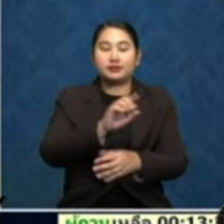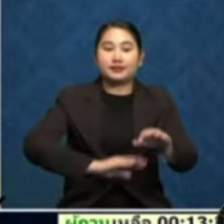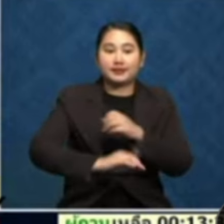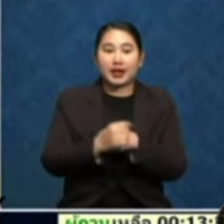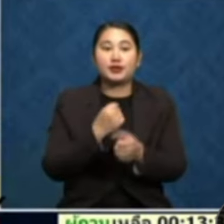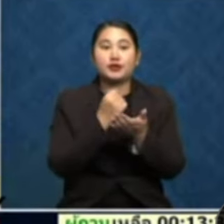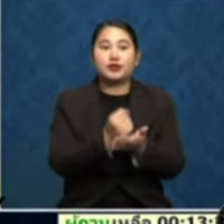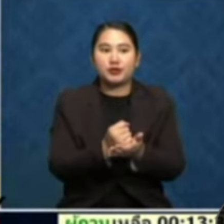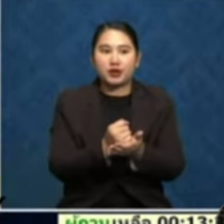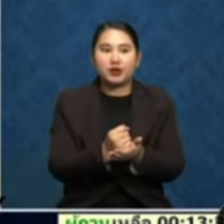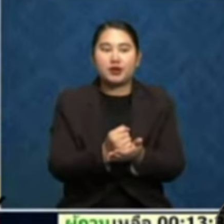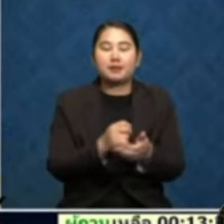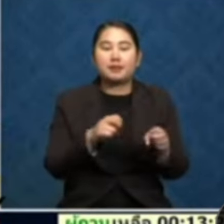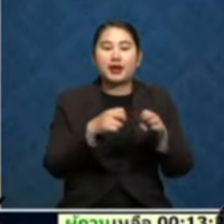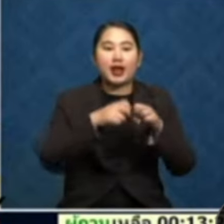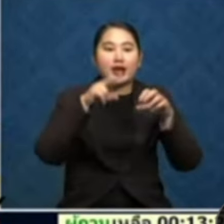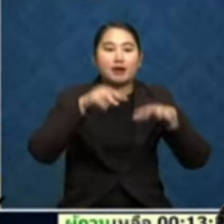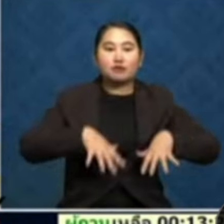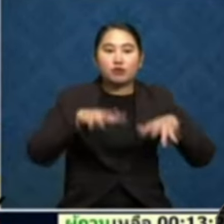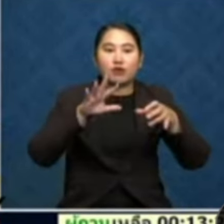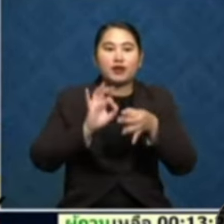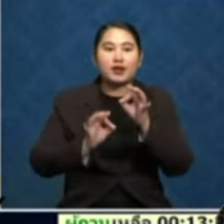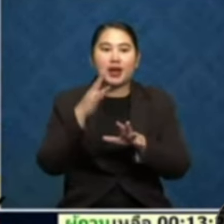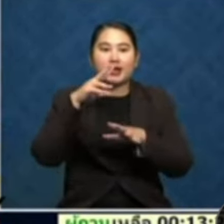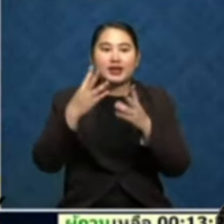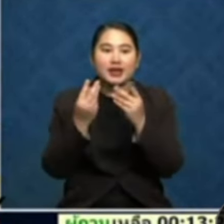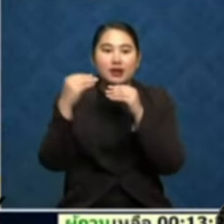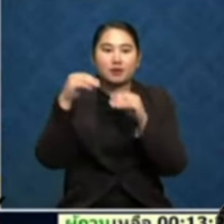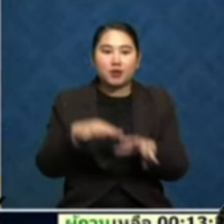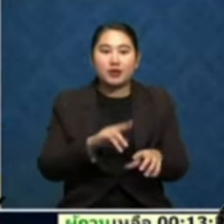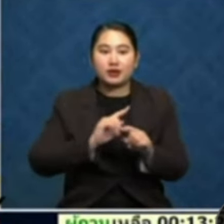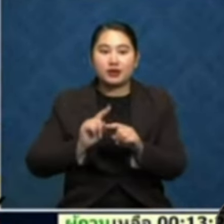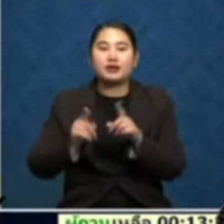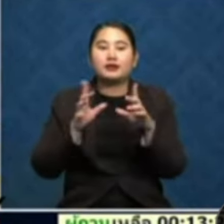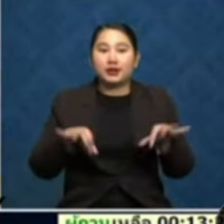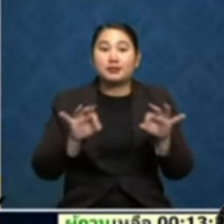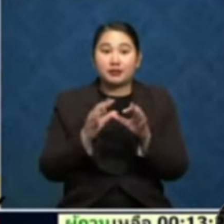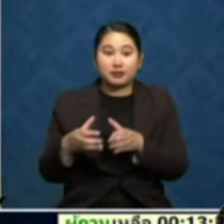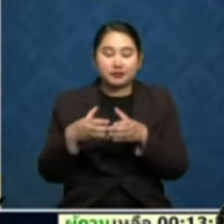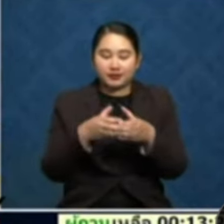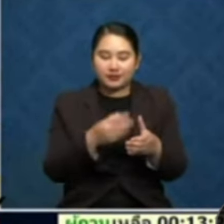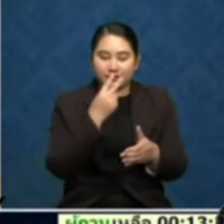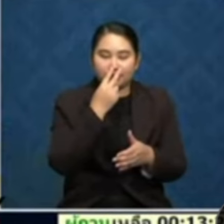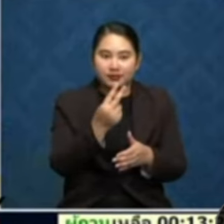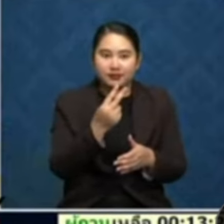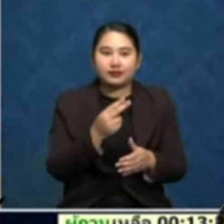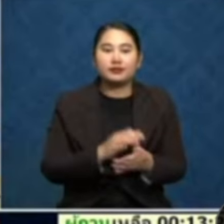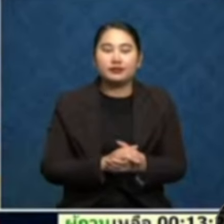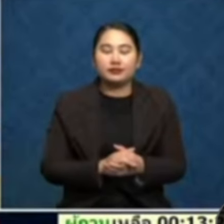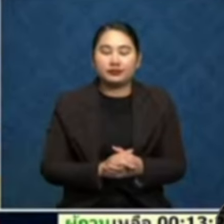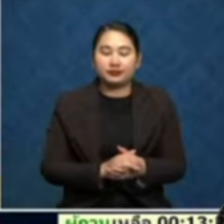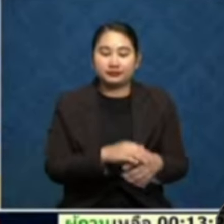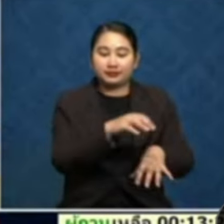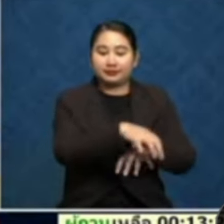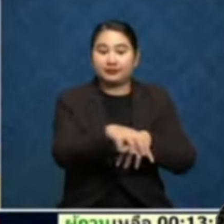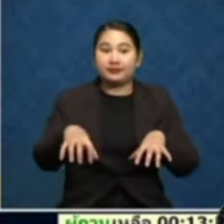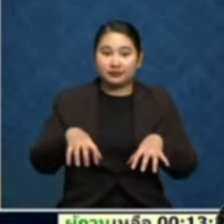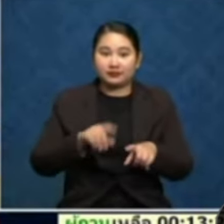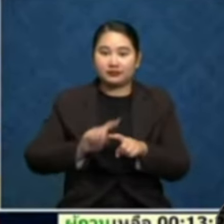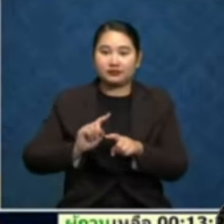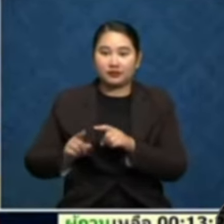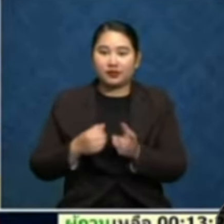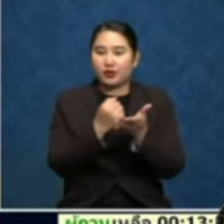ประสบอุทกภัยวาตภัยและดินคนถล่มเพราะว่าเรื่องนี้เป็นเรื่องที่สำคัญครับจากการที่ผมลงพื้นที่ไปเนี่ยพบว่าหลายๆบ้านนะครับ